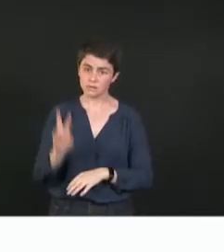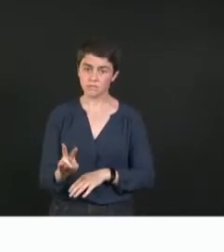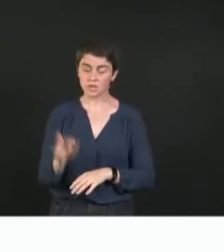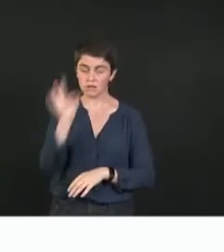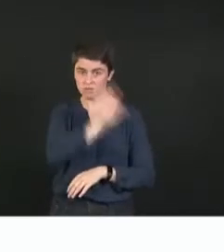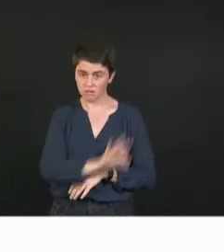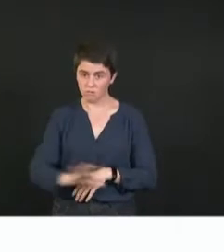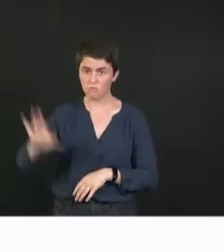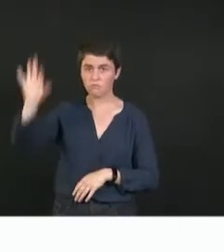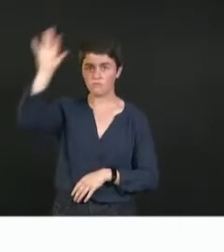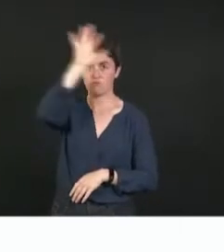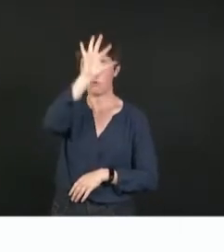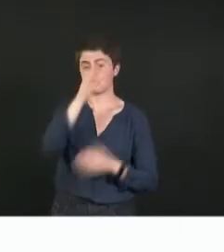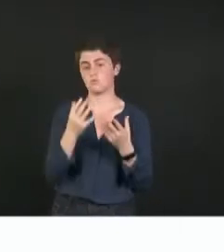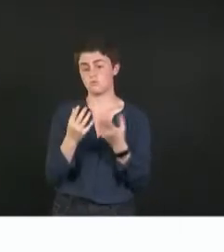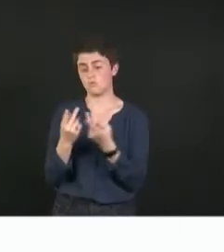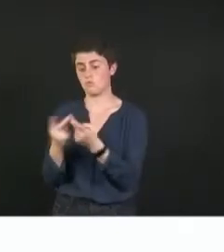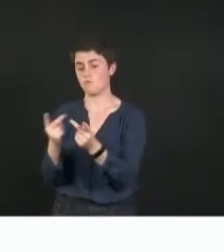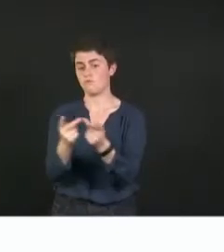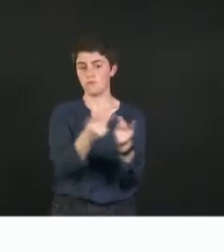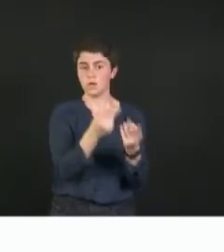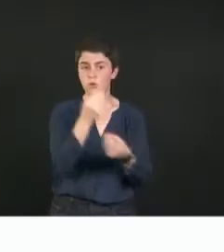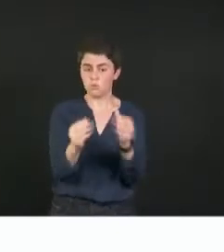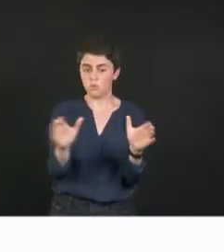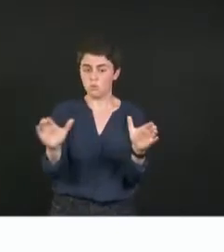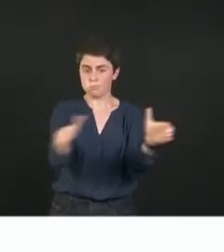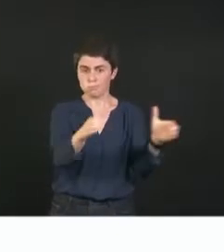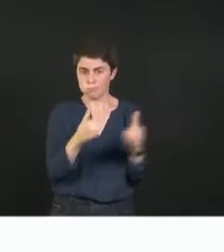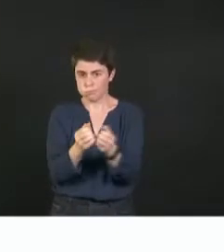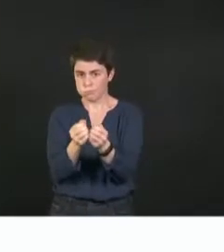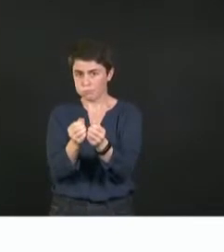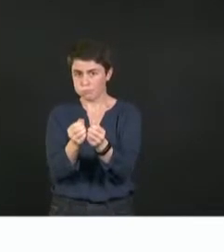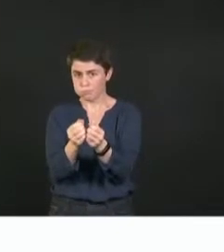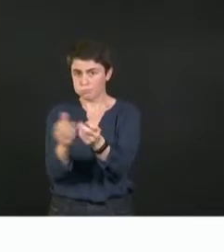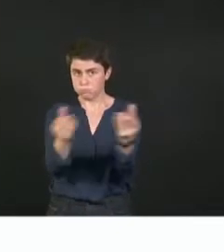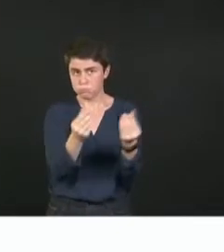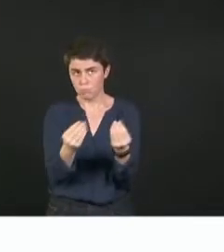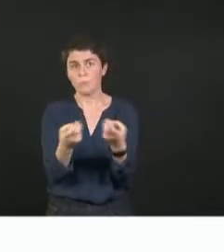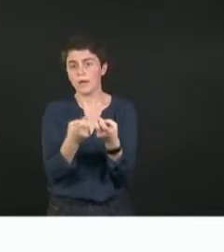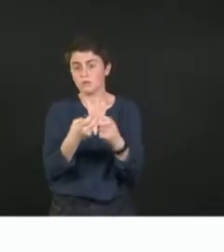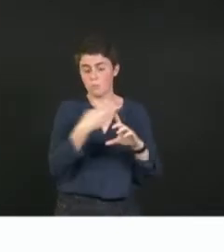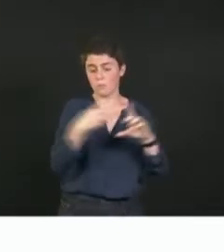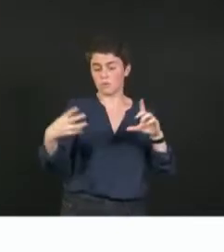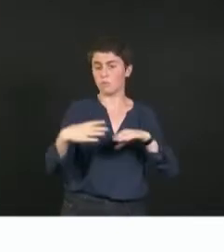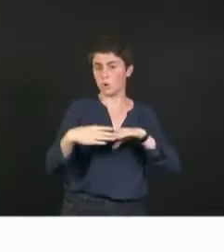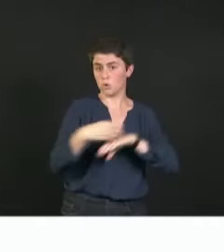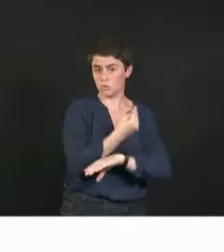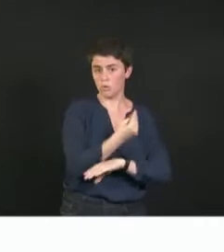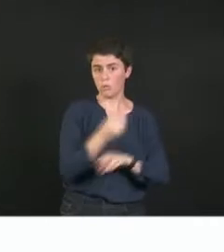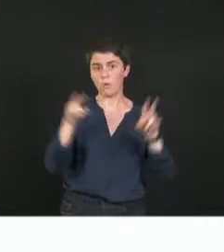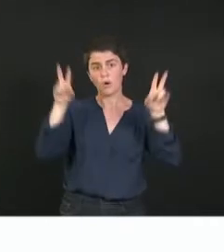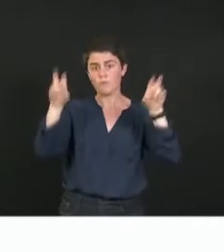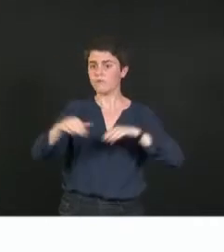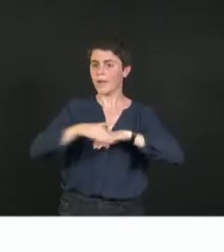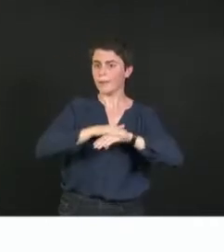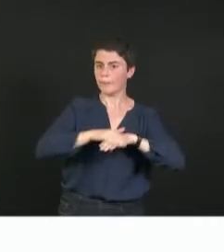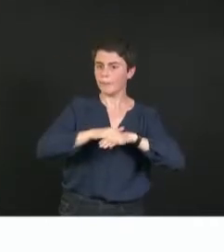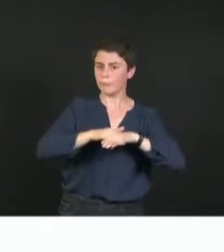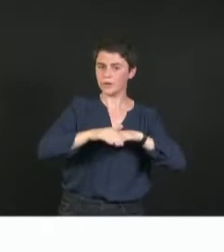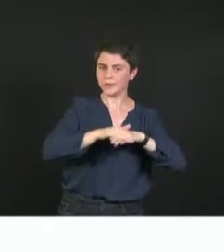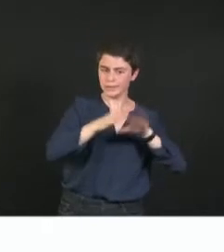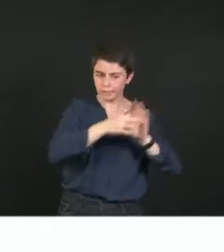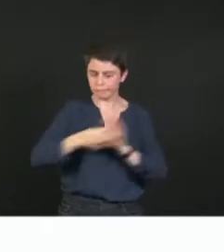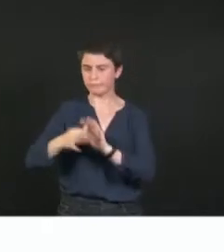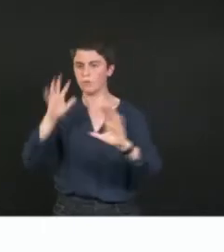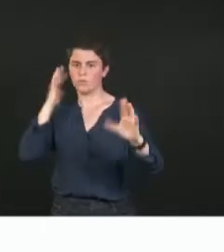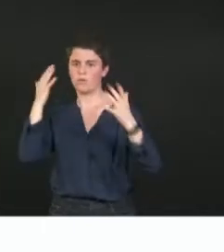en France, et c'est le cas de la métropole de Rouen, a développé un véritable outil de politique territoriale lié à la forêt. Donc